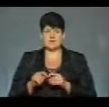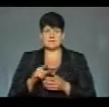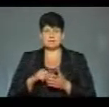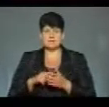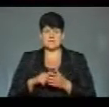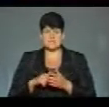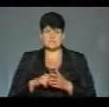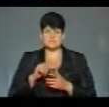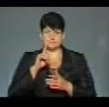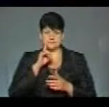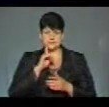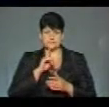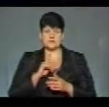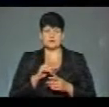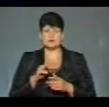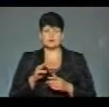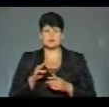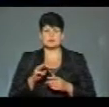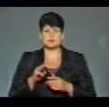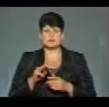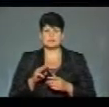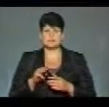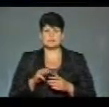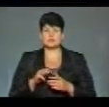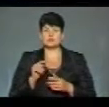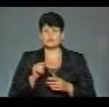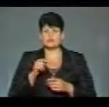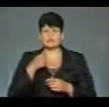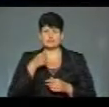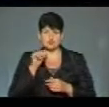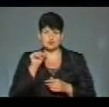на доступність у рамках проєкту «Тостер рейтинг міст України». Ми вчора